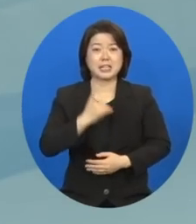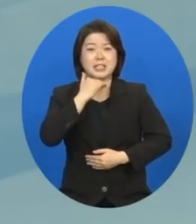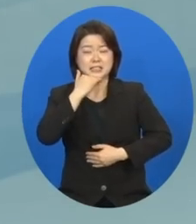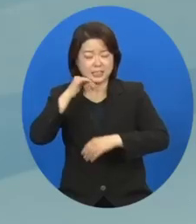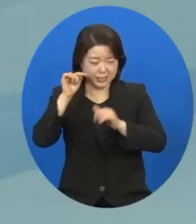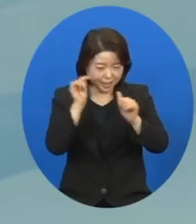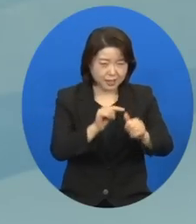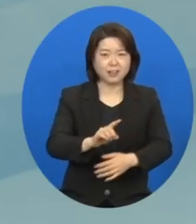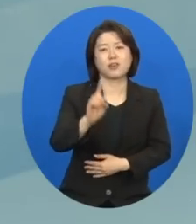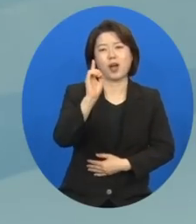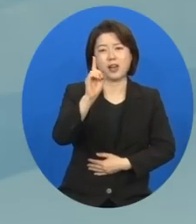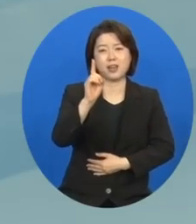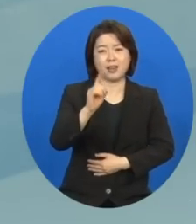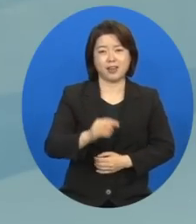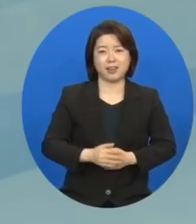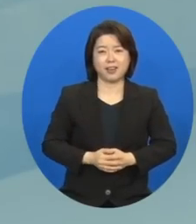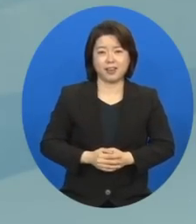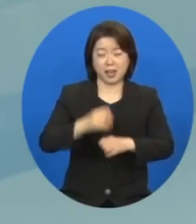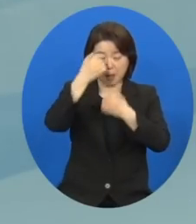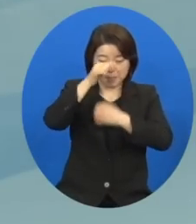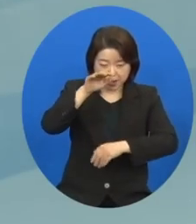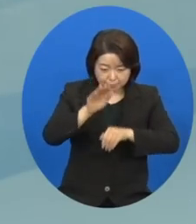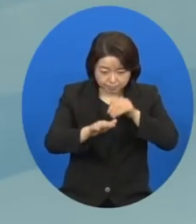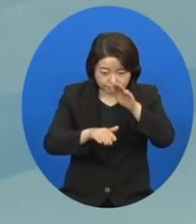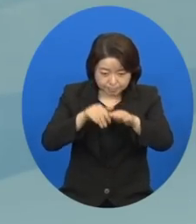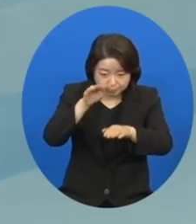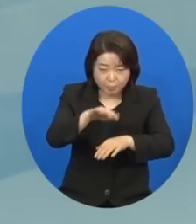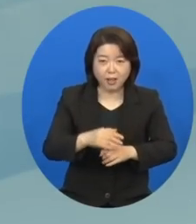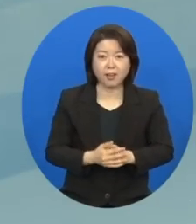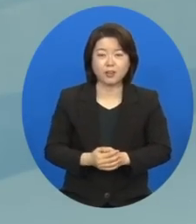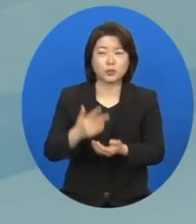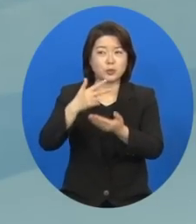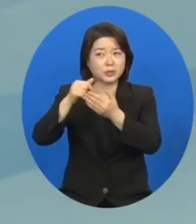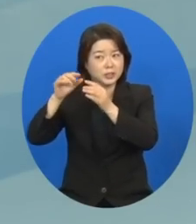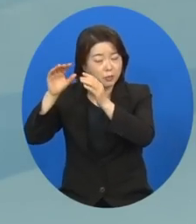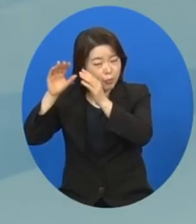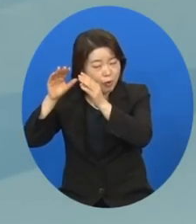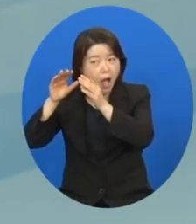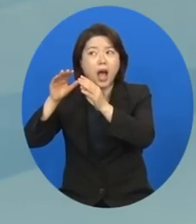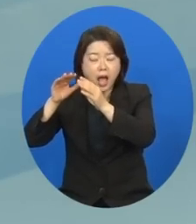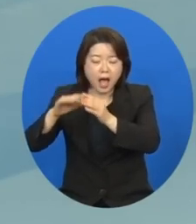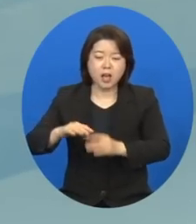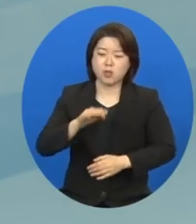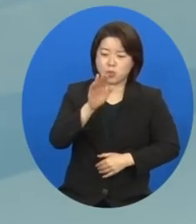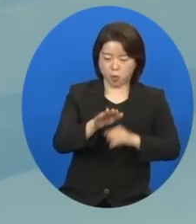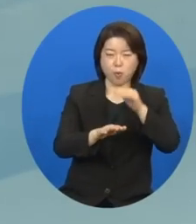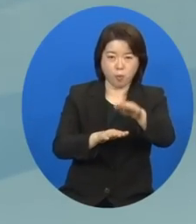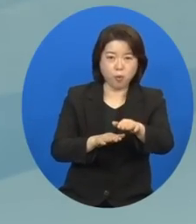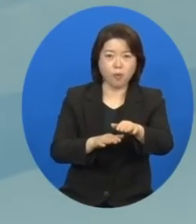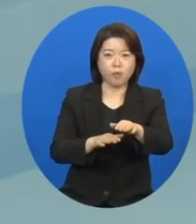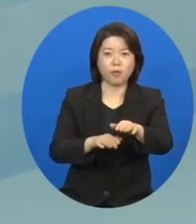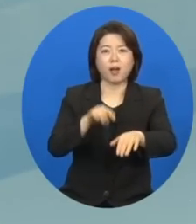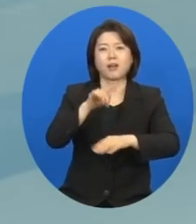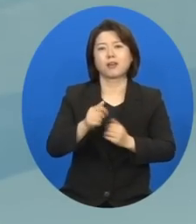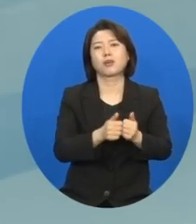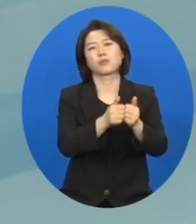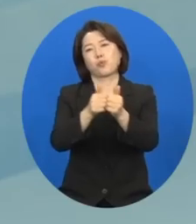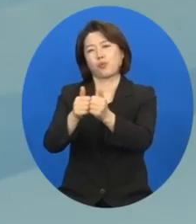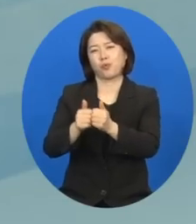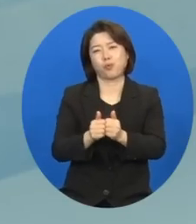하나 발걸음 딛고 그 다음에 또 주님의 음성을 듣고 또 그 다음에 한 걸음 딛고 그렇게 동행하는